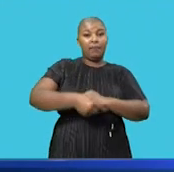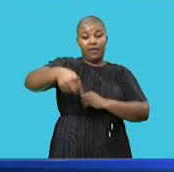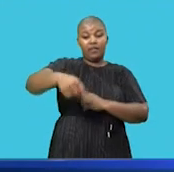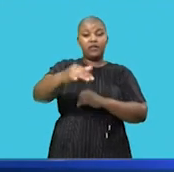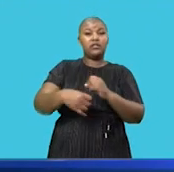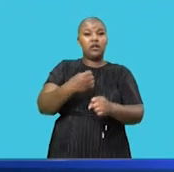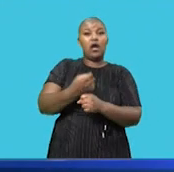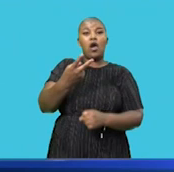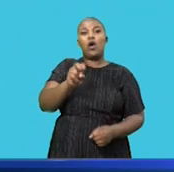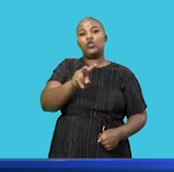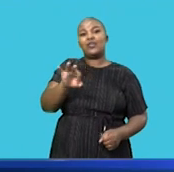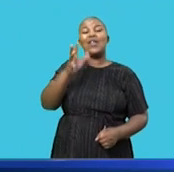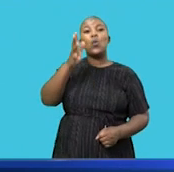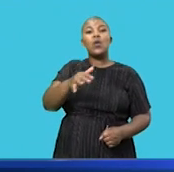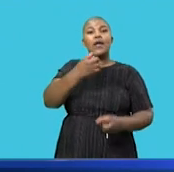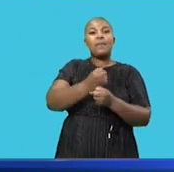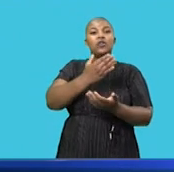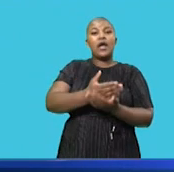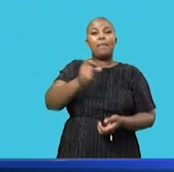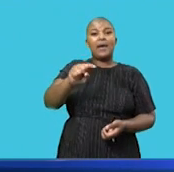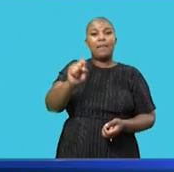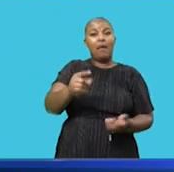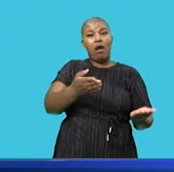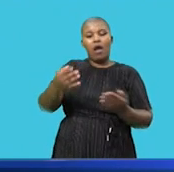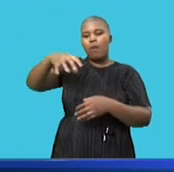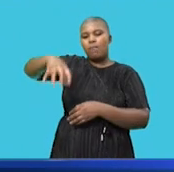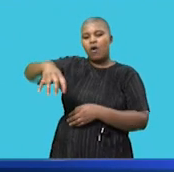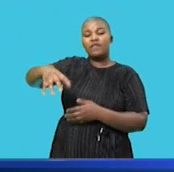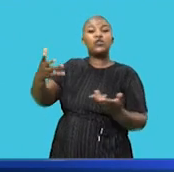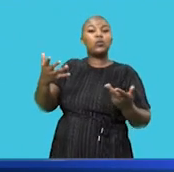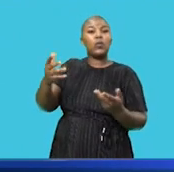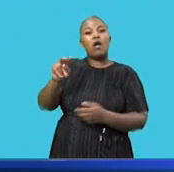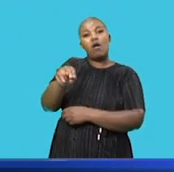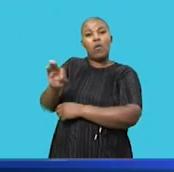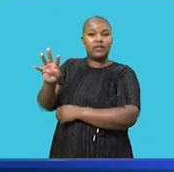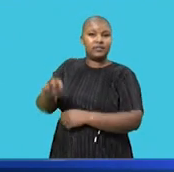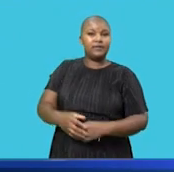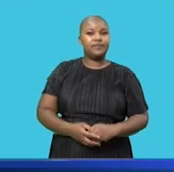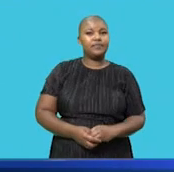tlileng ho phethelwa mabaleng a dipapadi a mmabatho a profinsing ya Leboya Bophirimela.